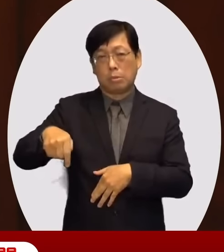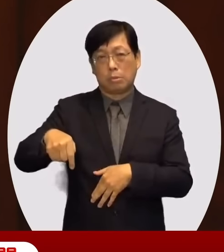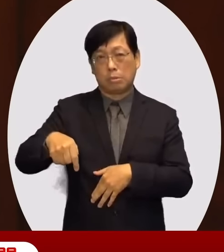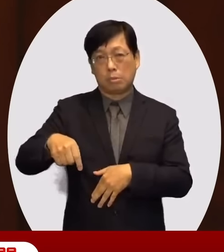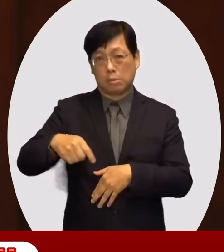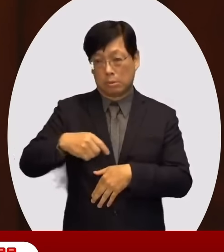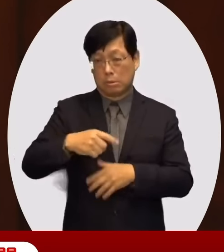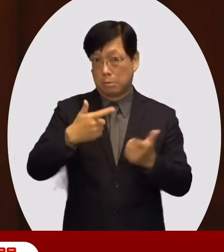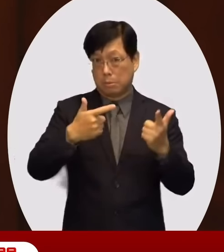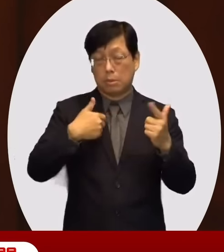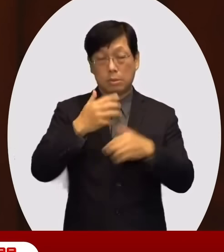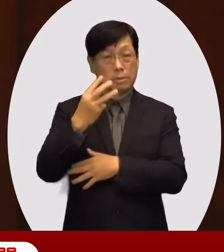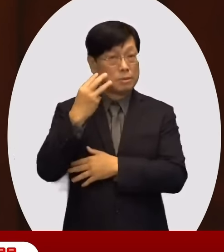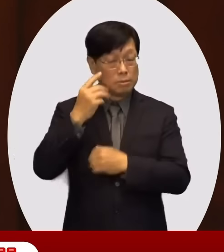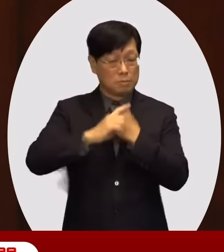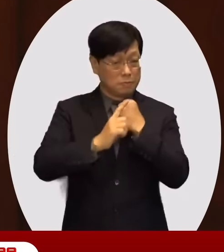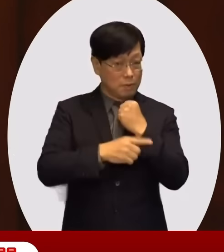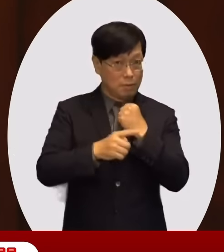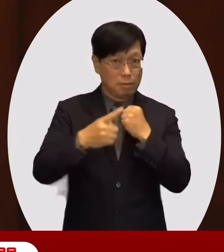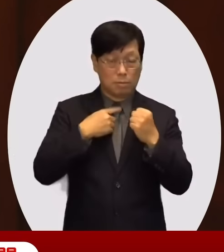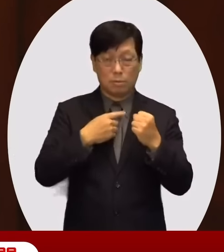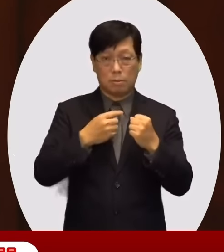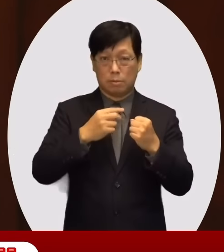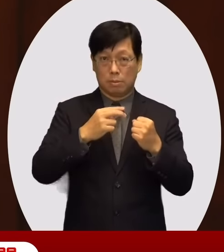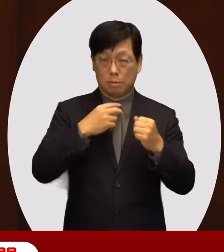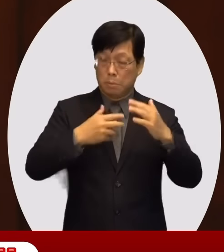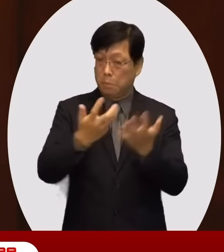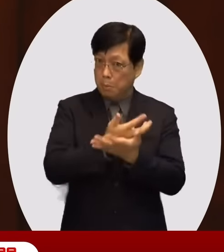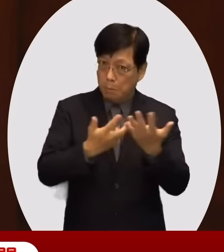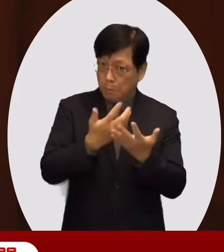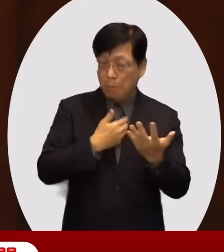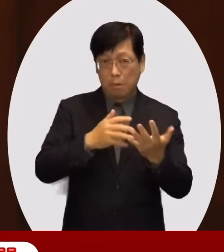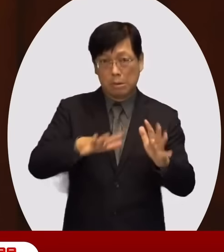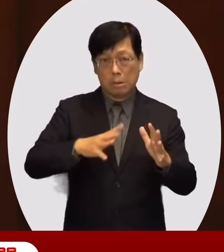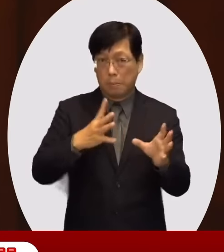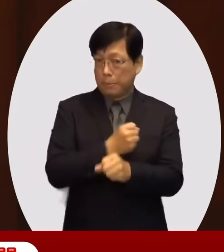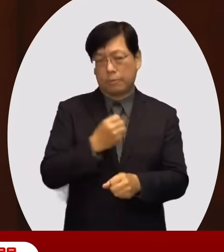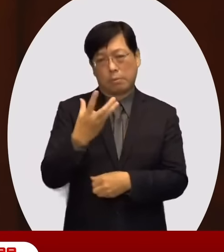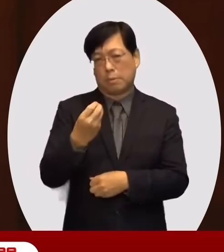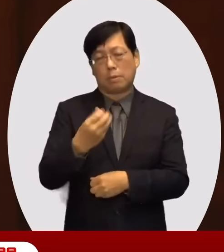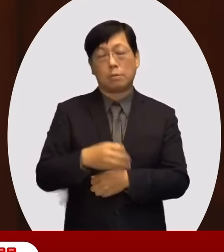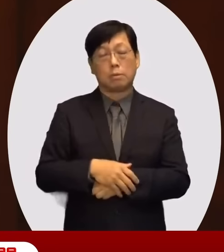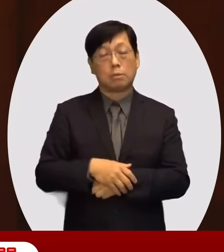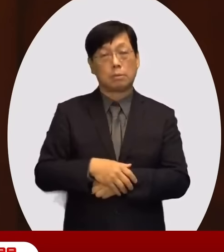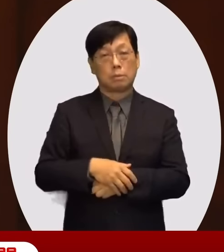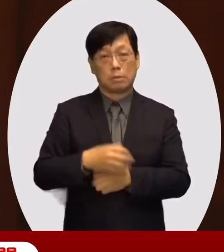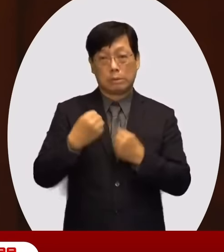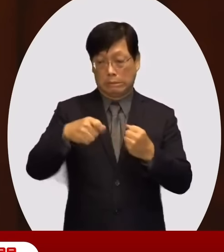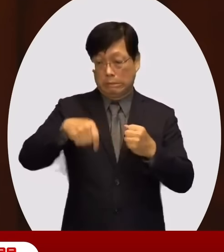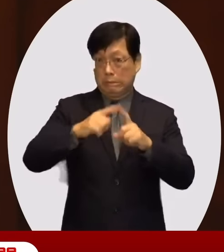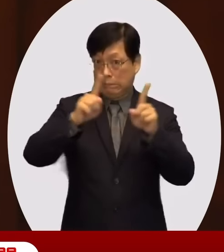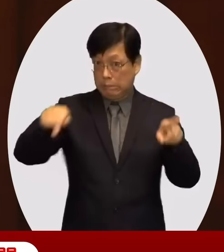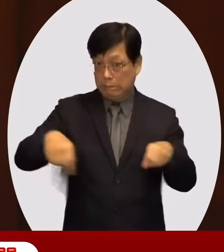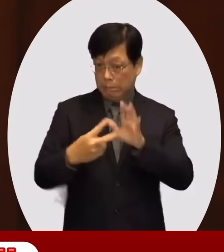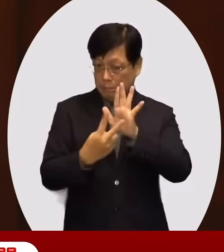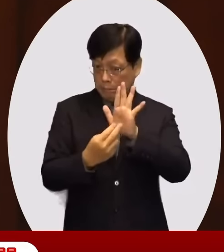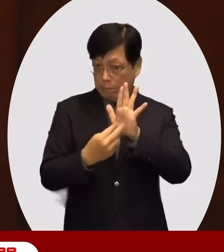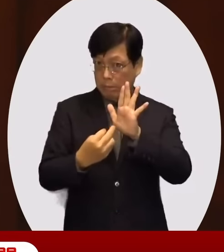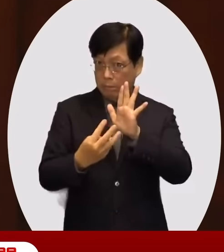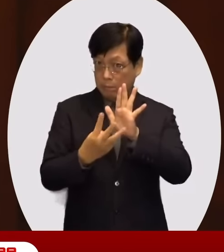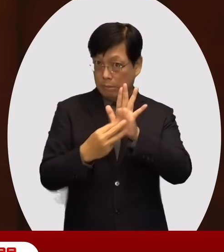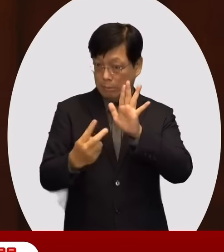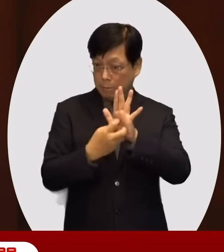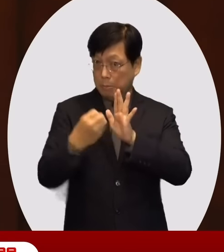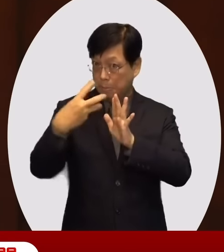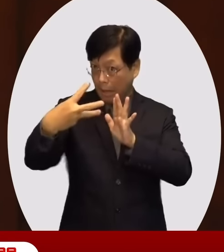并非没有政治上或者是法律上的对抗或者是协商的能力。在这一页的注释，这一页的注三角注三